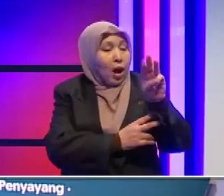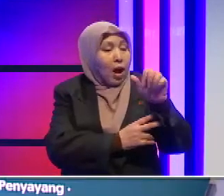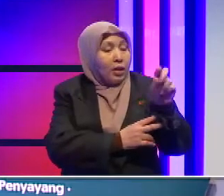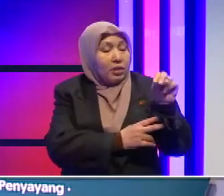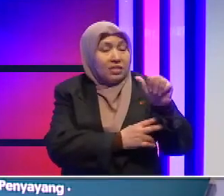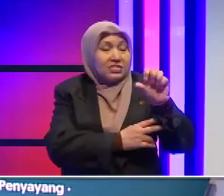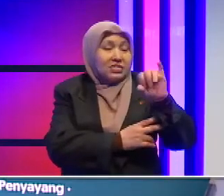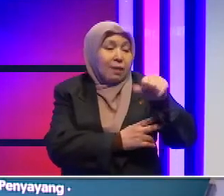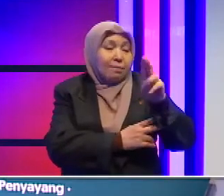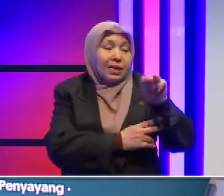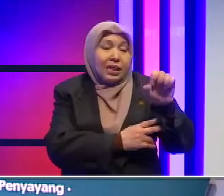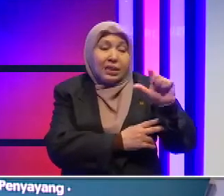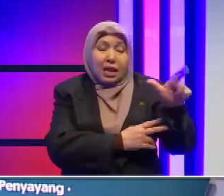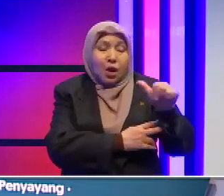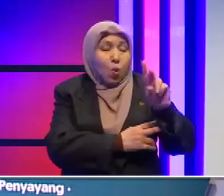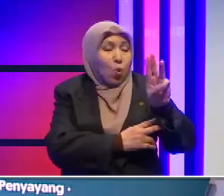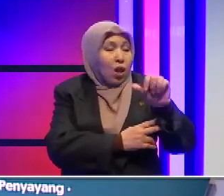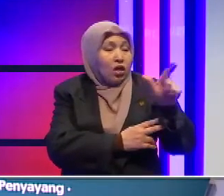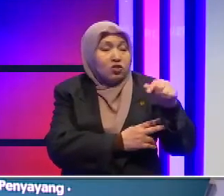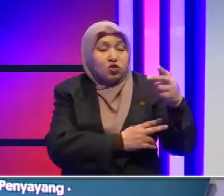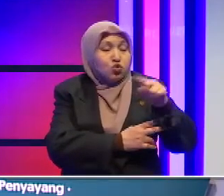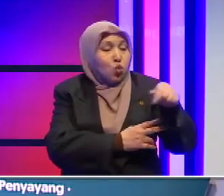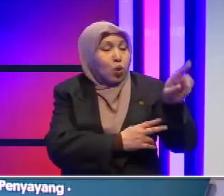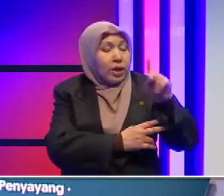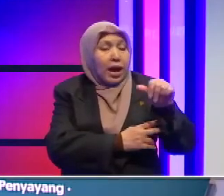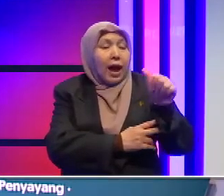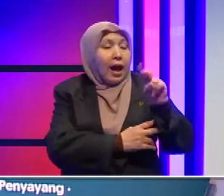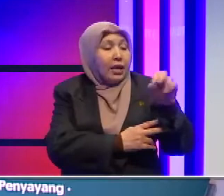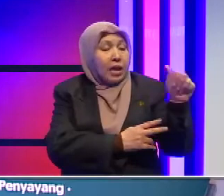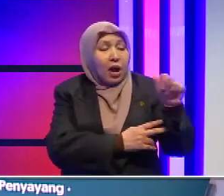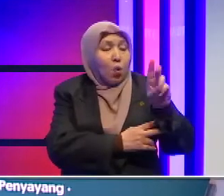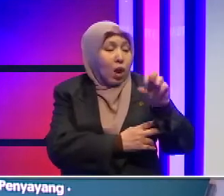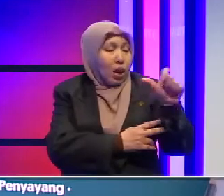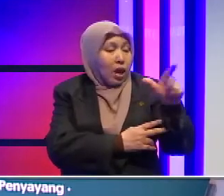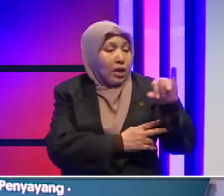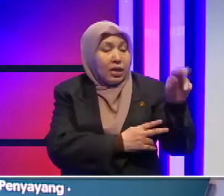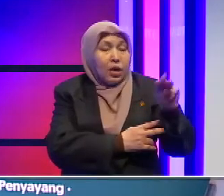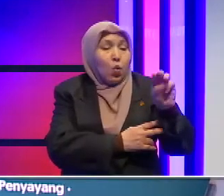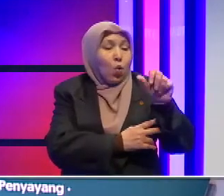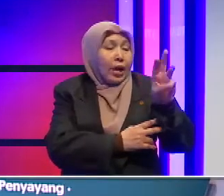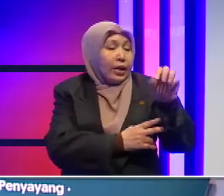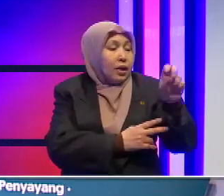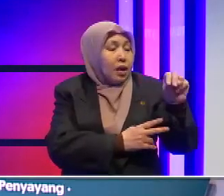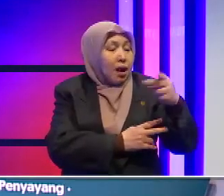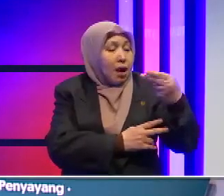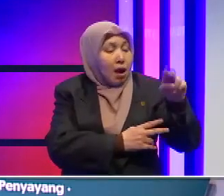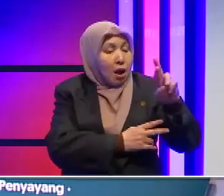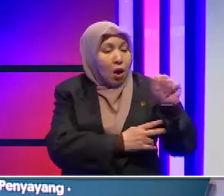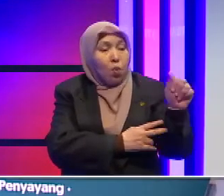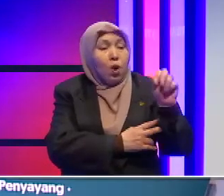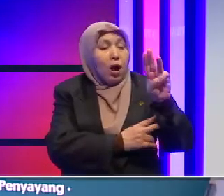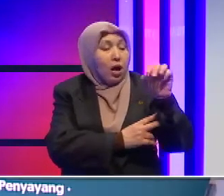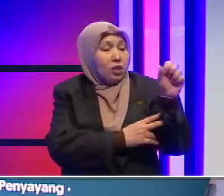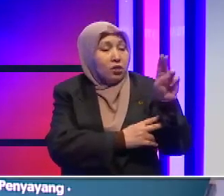جهلنا وارزقنا تلاوته آناء الليل وأطراف النهار واجعله لنا حجة